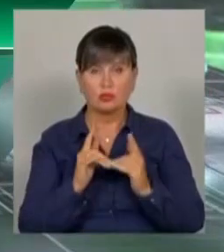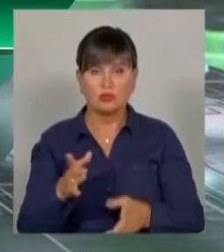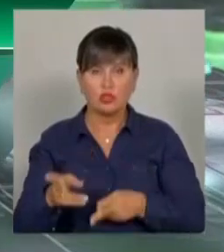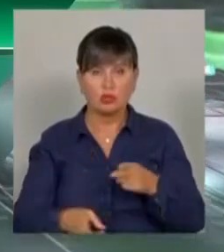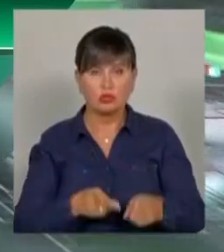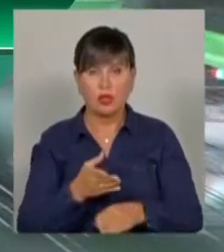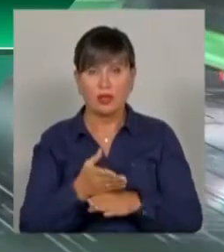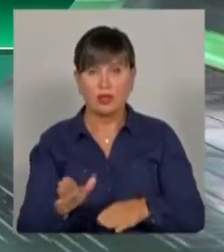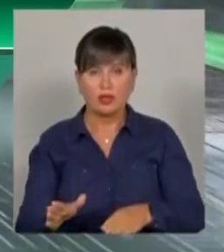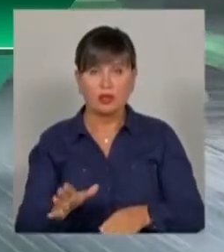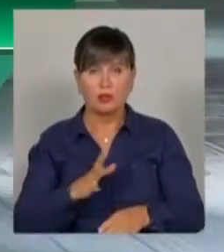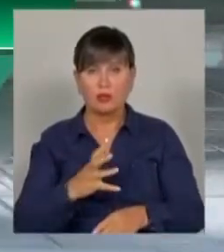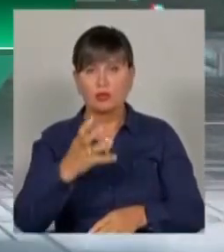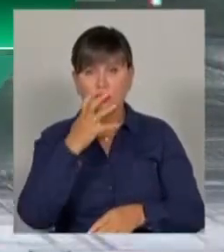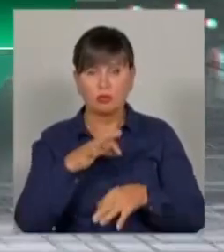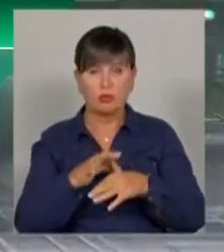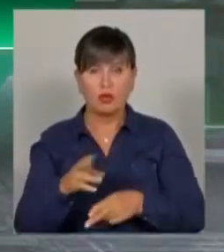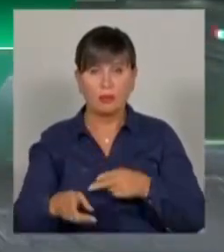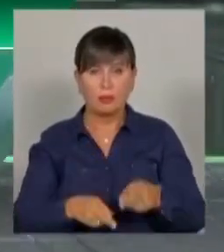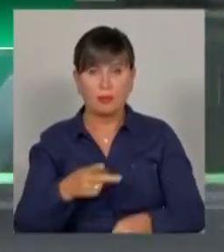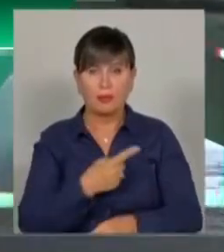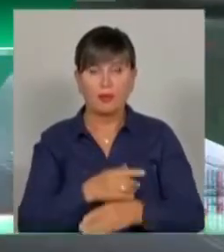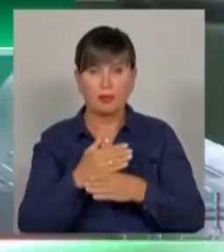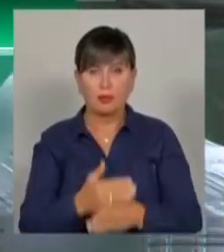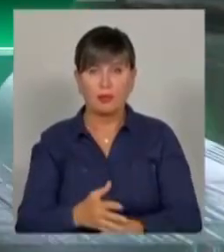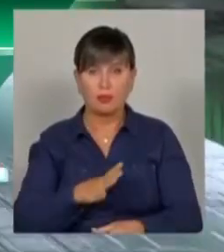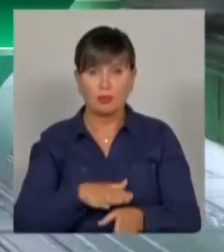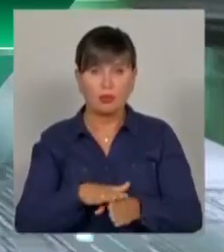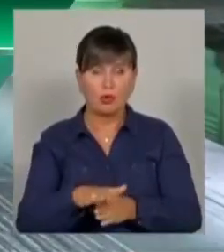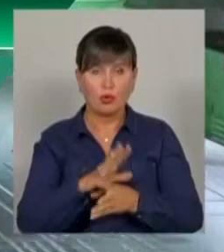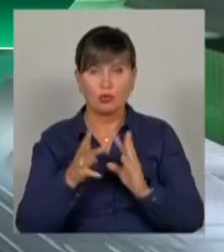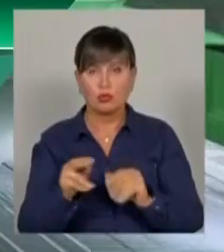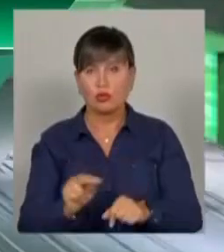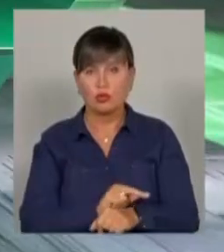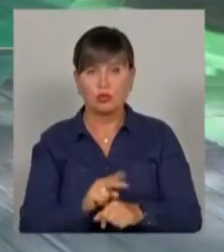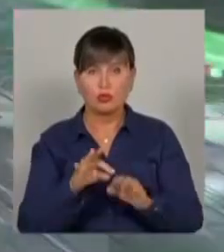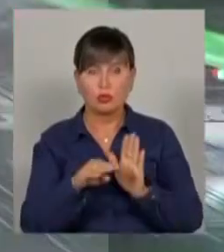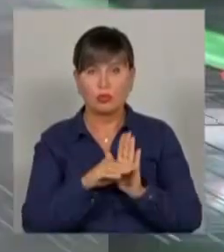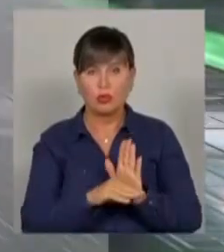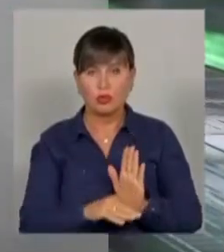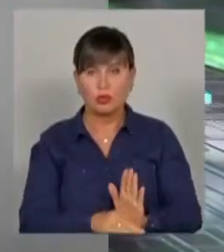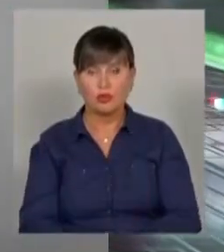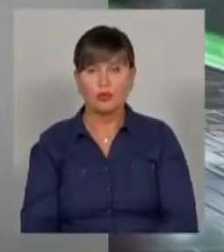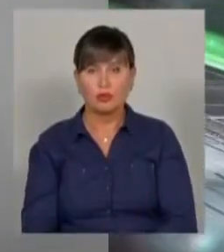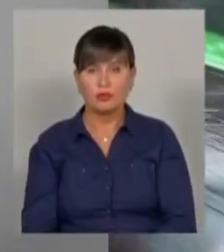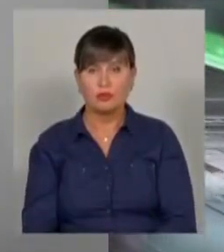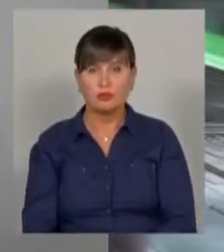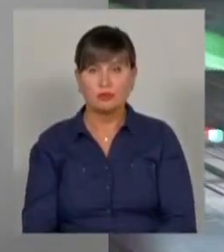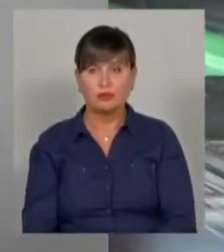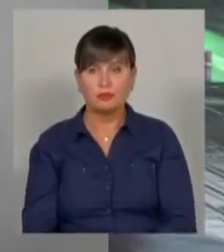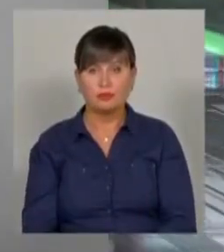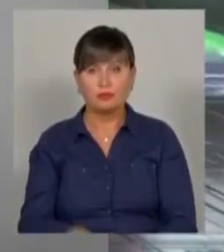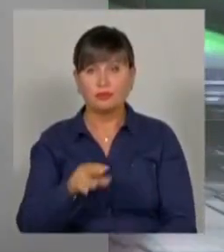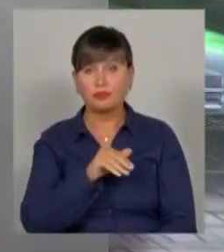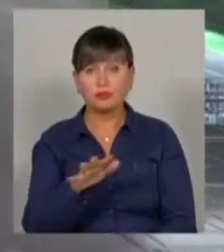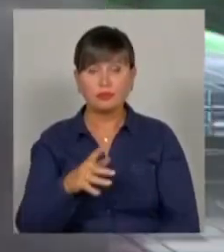хирургическое отделение. Под общим наркозом проведена операция. Медицинская помощь оказана в полном объеме. Лечение по протоколу. По